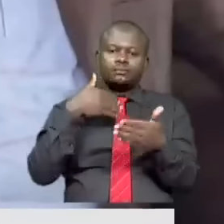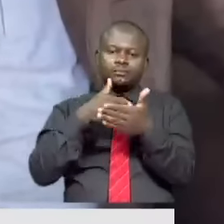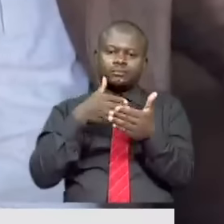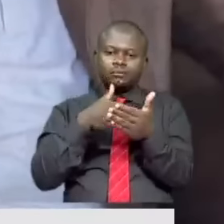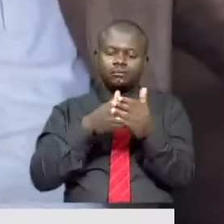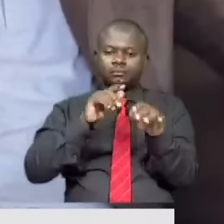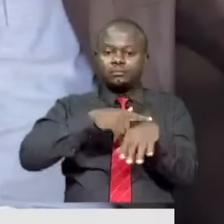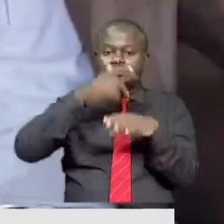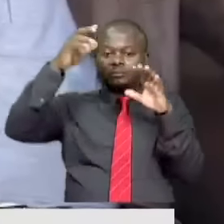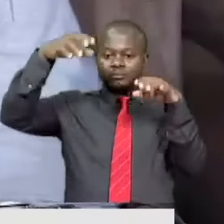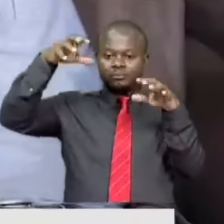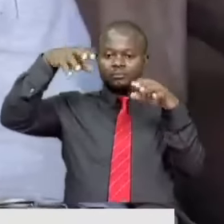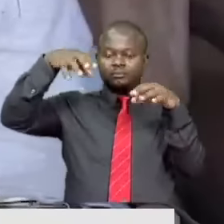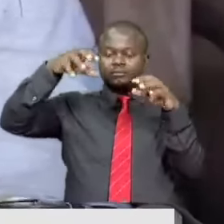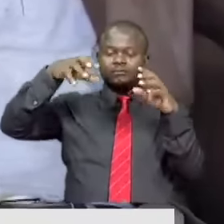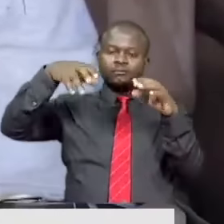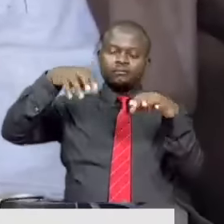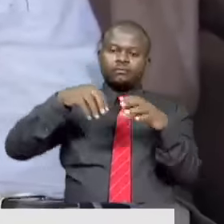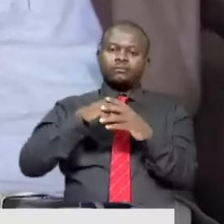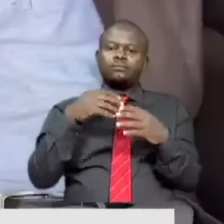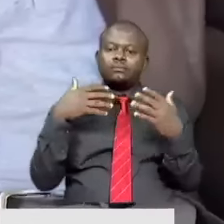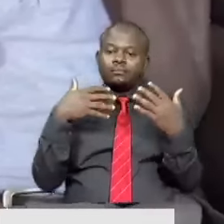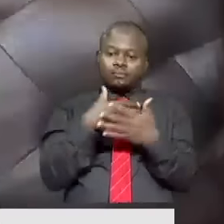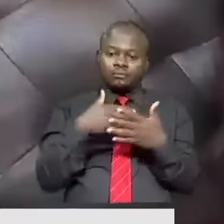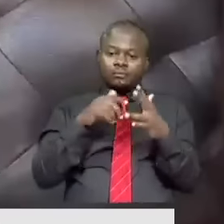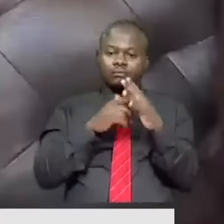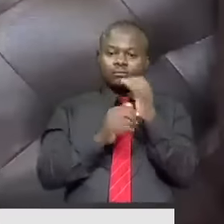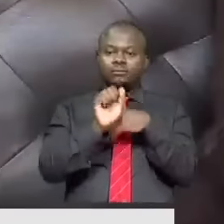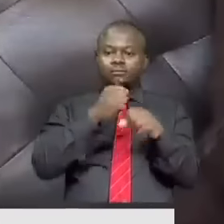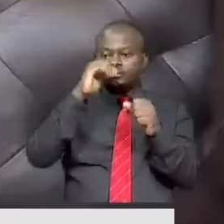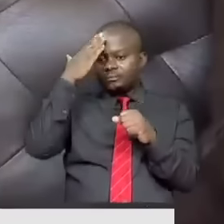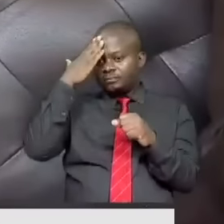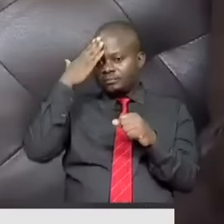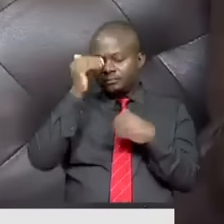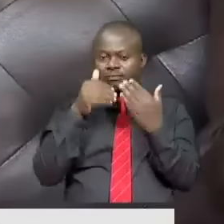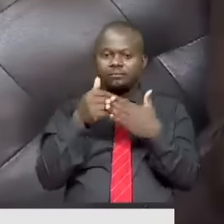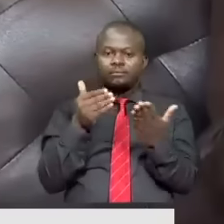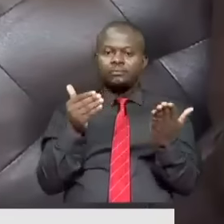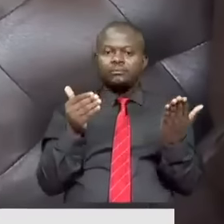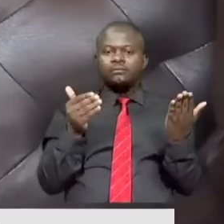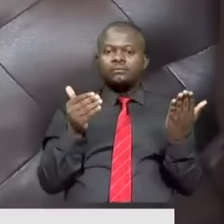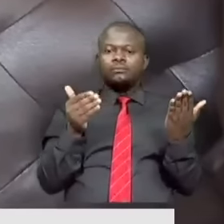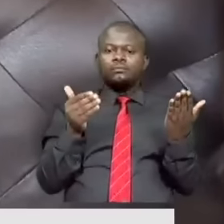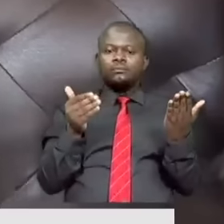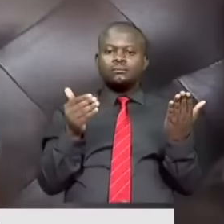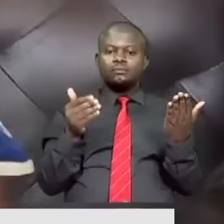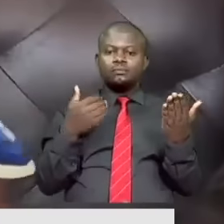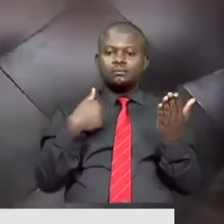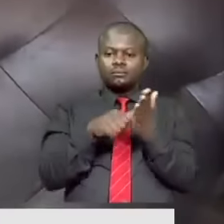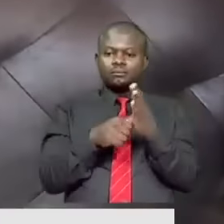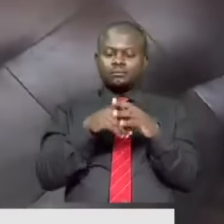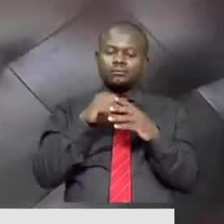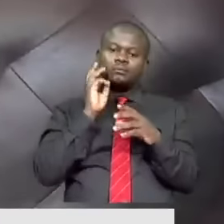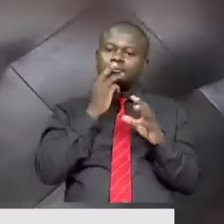y'ibihe by'imvura dutinya gutangira igikorwa kubera ko twahura n'ikibazo